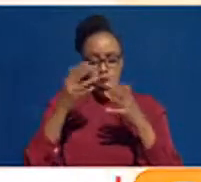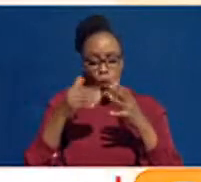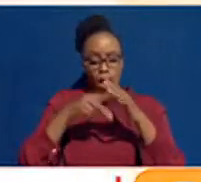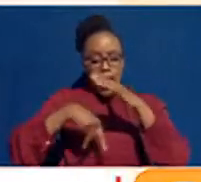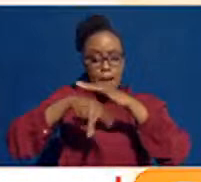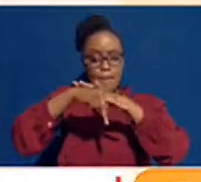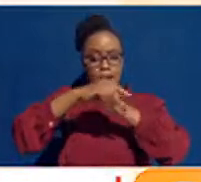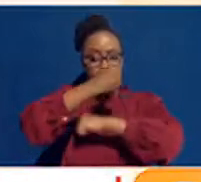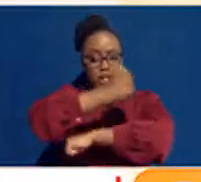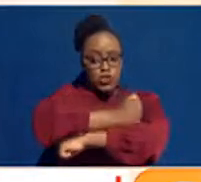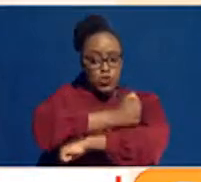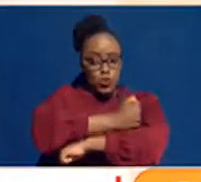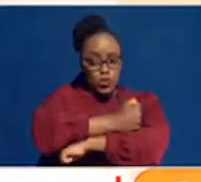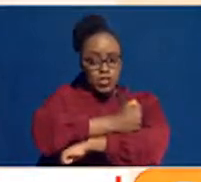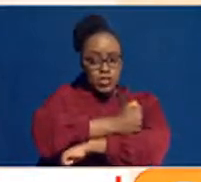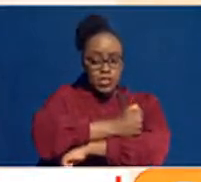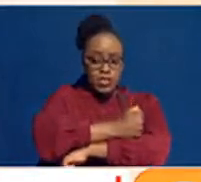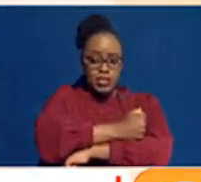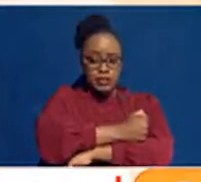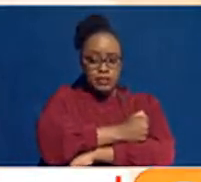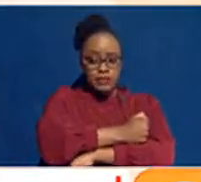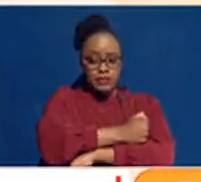schools.